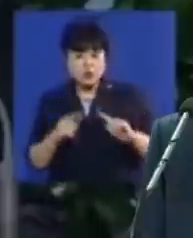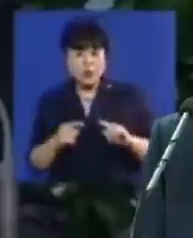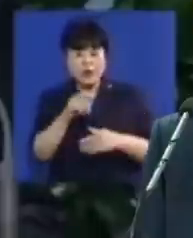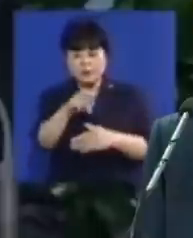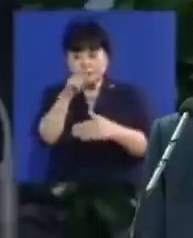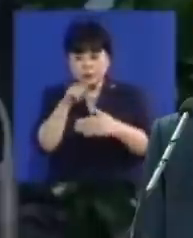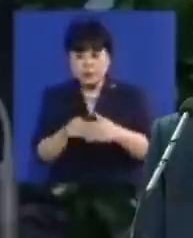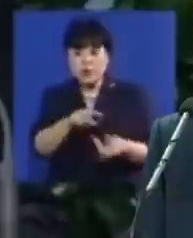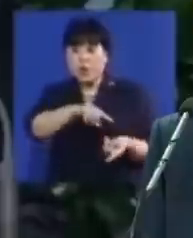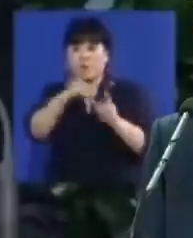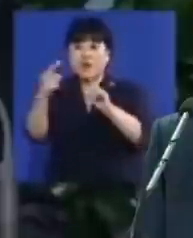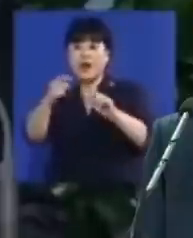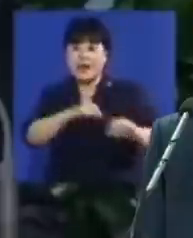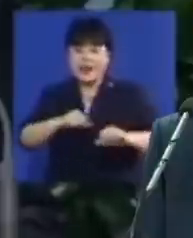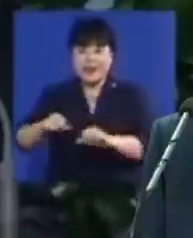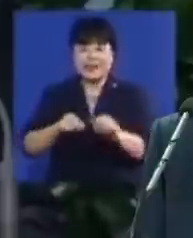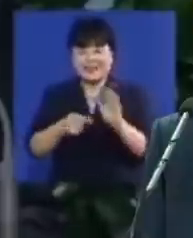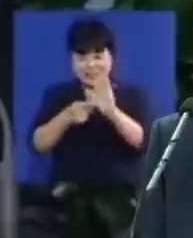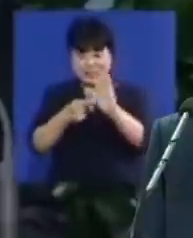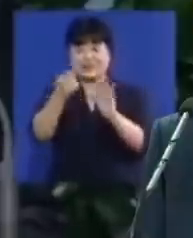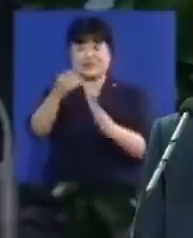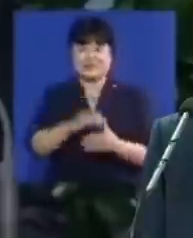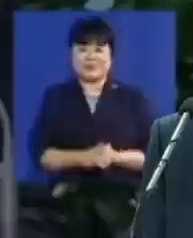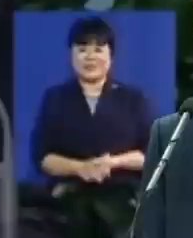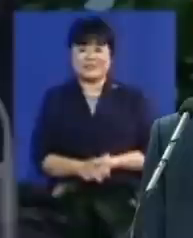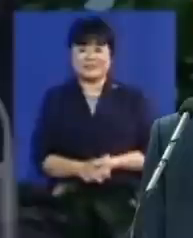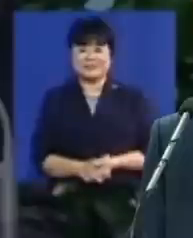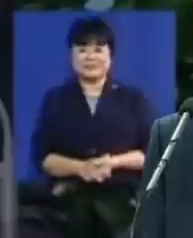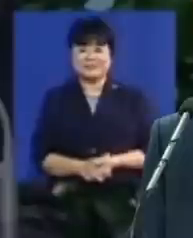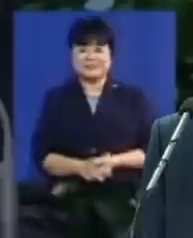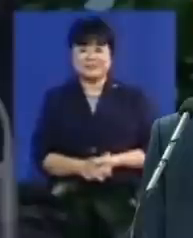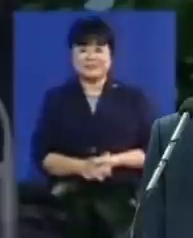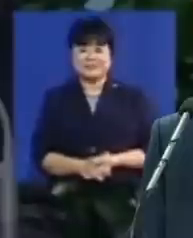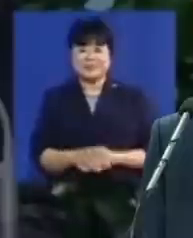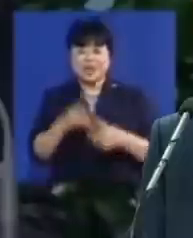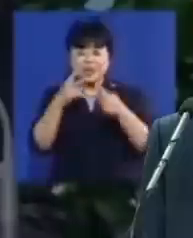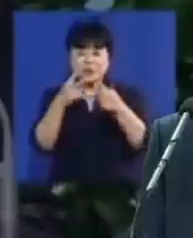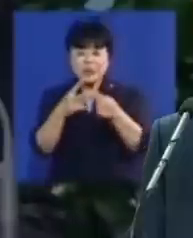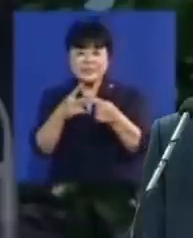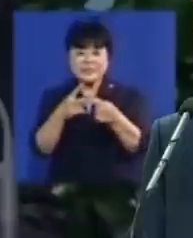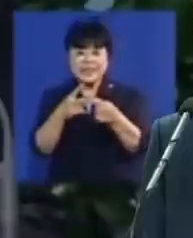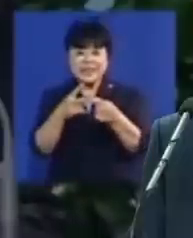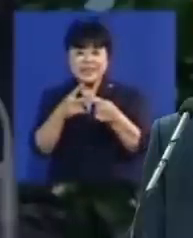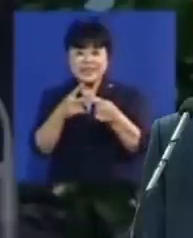속에서 부활의 역사를 일으키는 것입니다. 둘째로